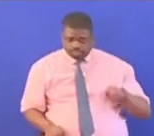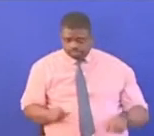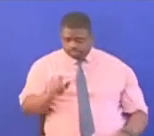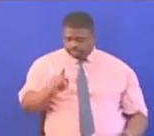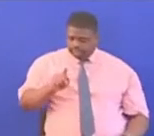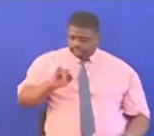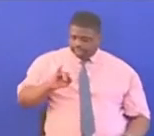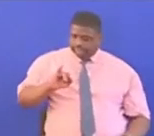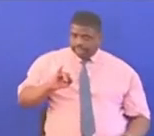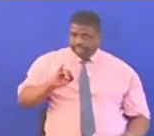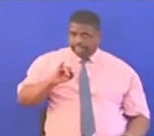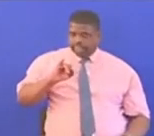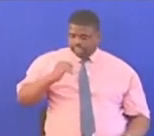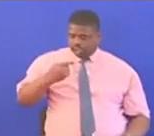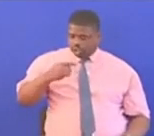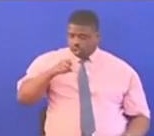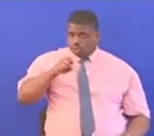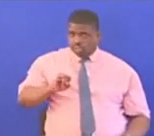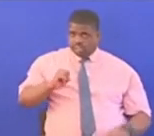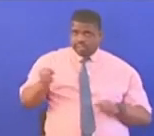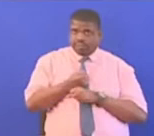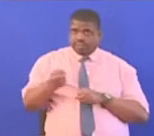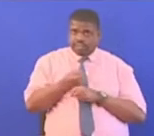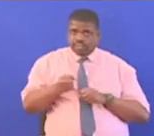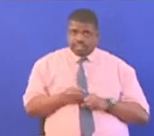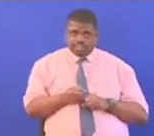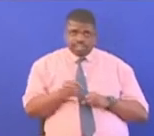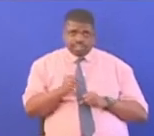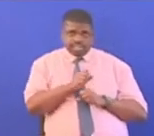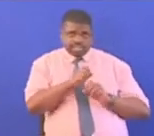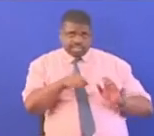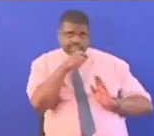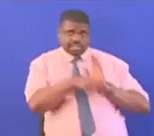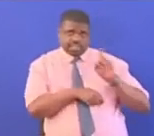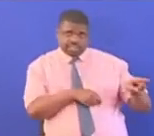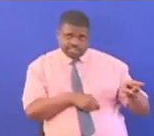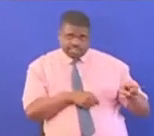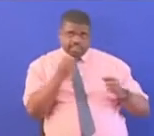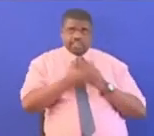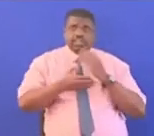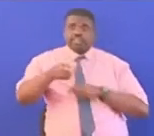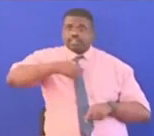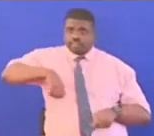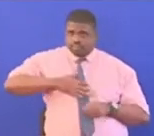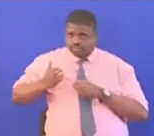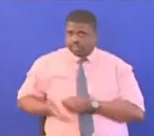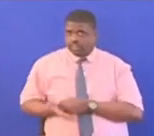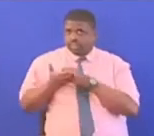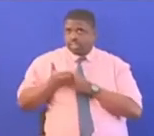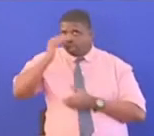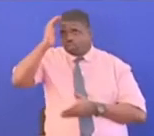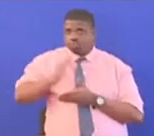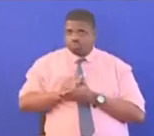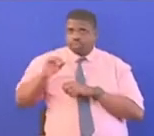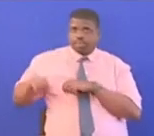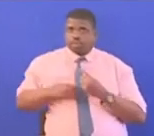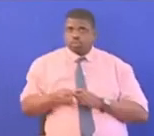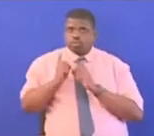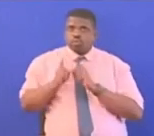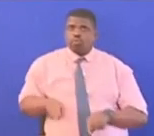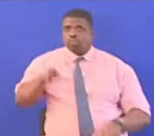Kigosi, yakiendelea kufanyika pia katika kanda ya kaskazini mwa nchi yetu, itasaidia sana kupunguza migogoro iliyoko